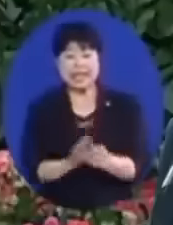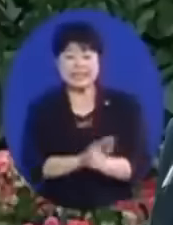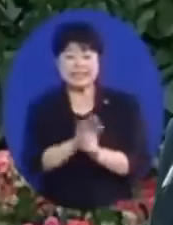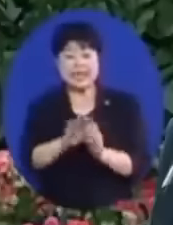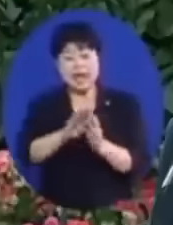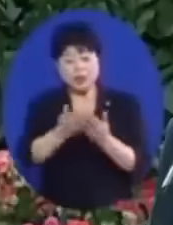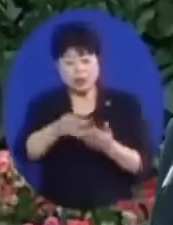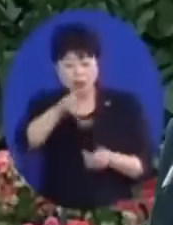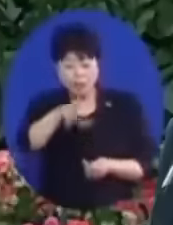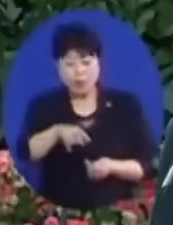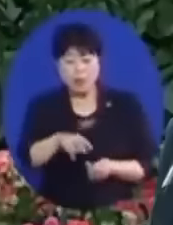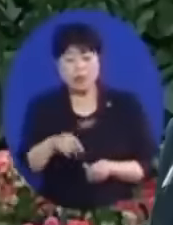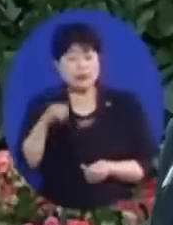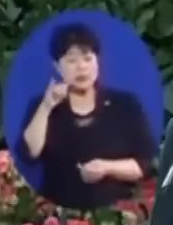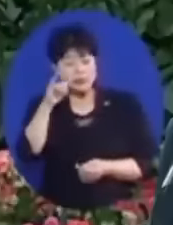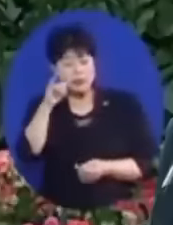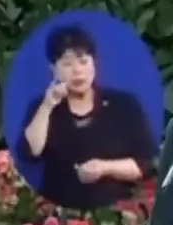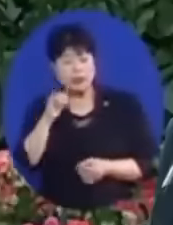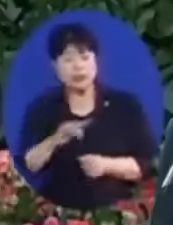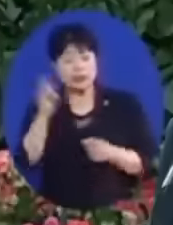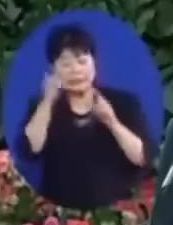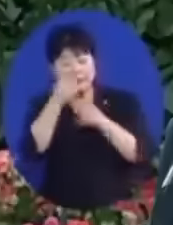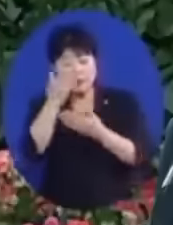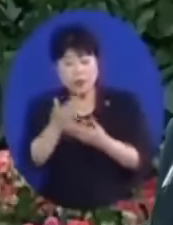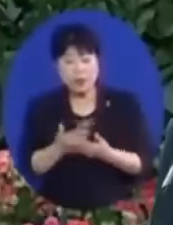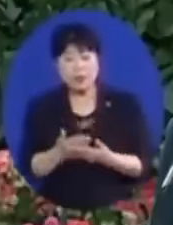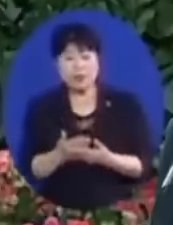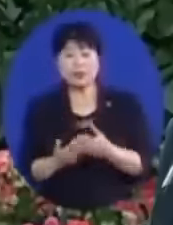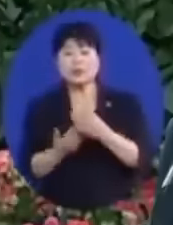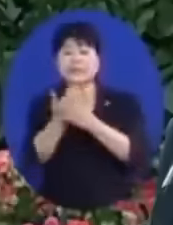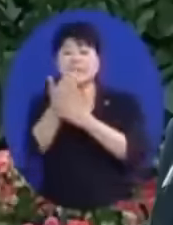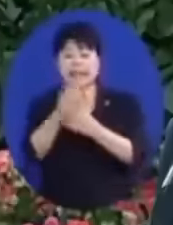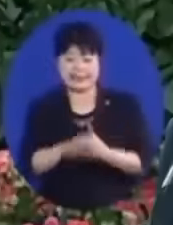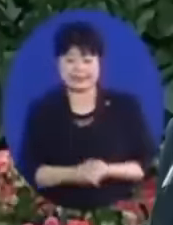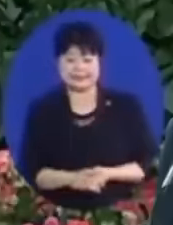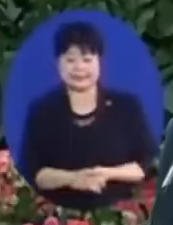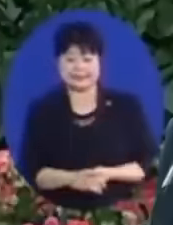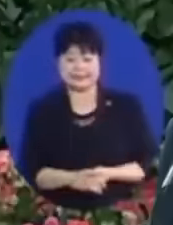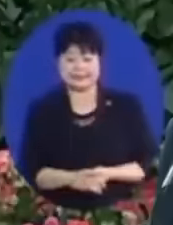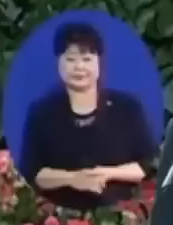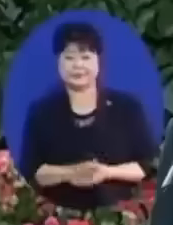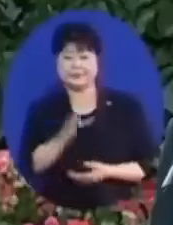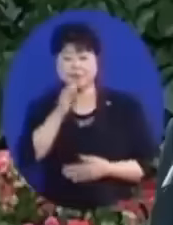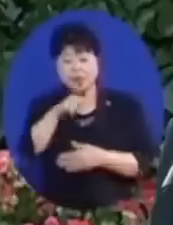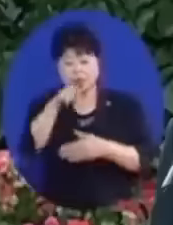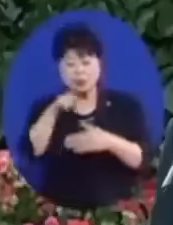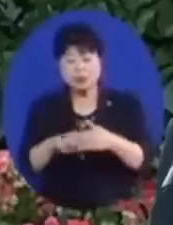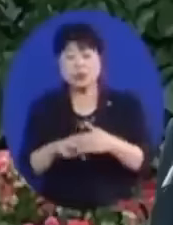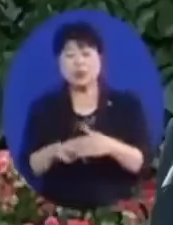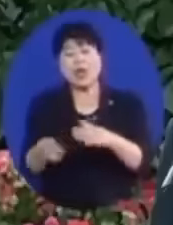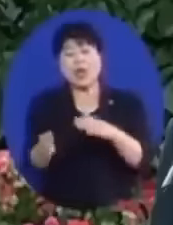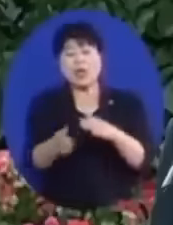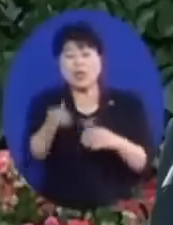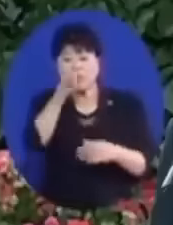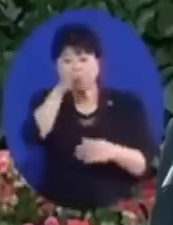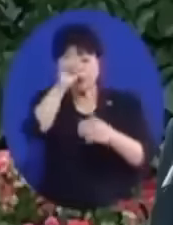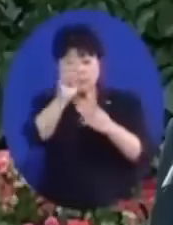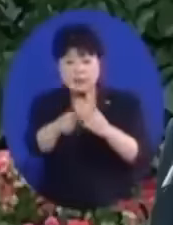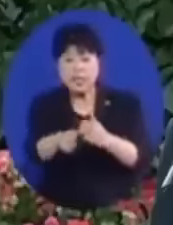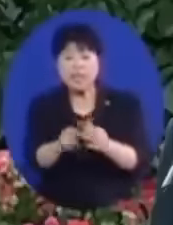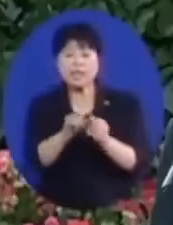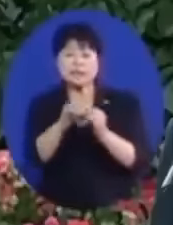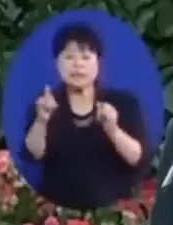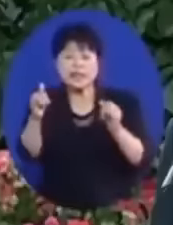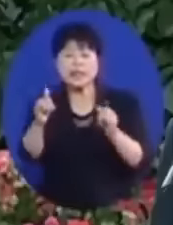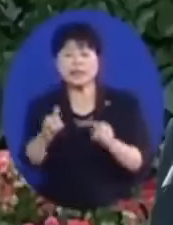노트에서 중독은 상처로부터 비롯된다고 말하고 있는 것입니다. 즉 내면의 공허함이 있을 때